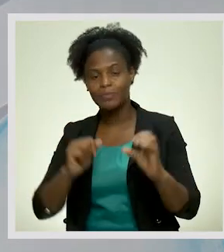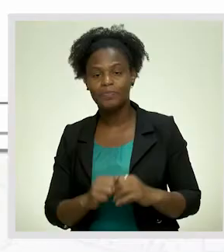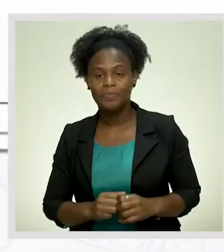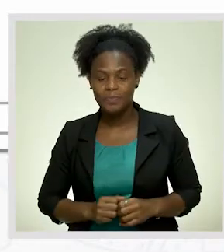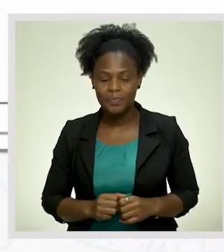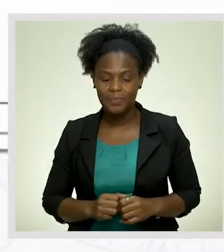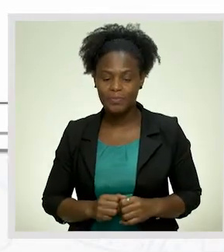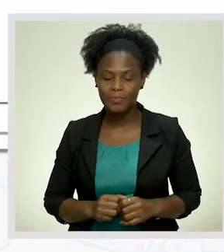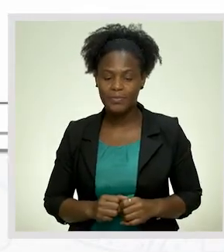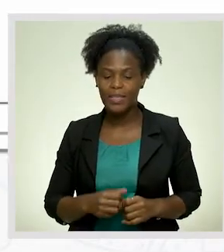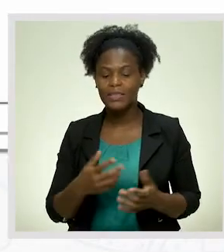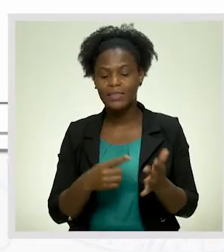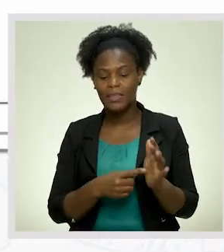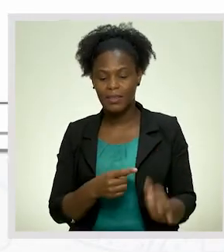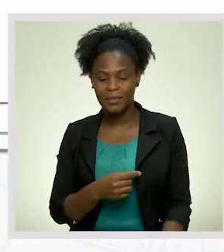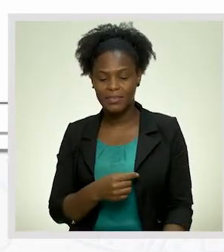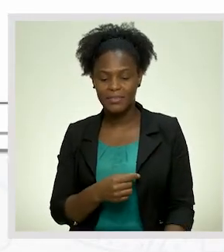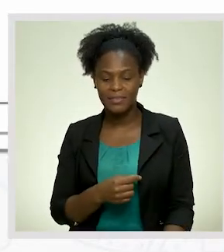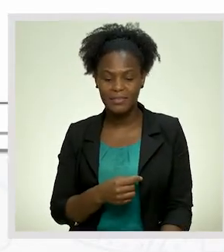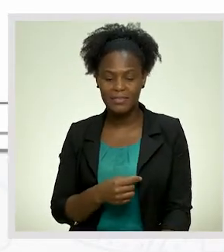letras. France,